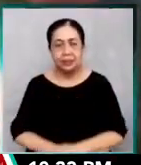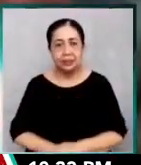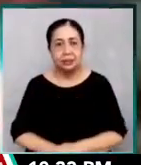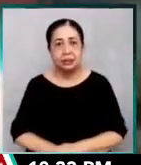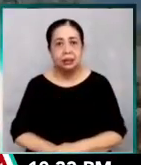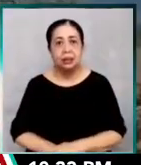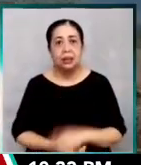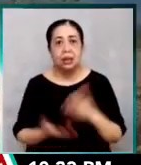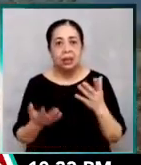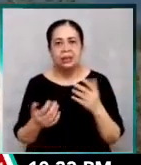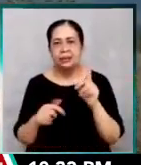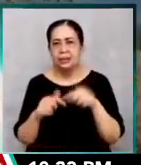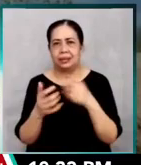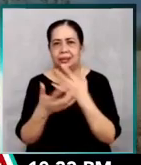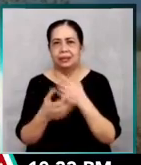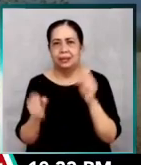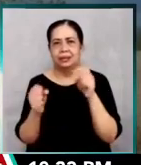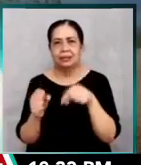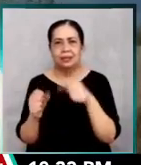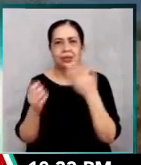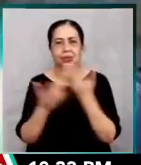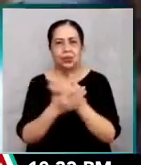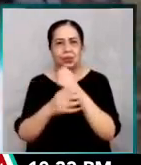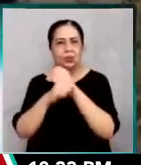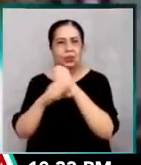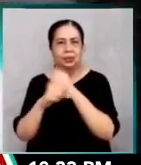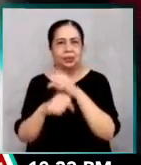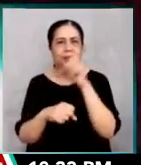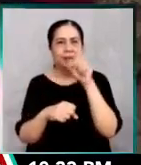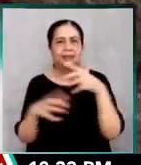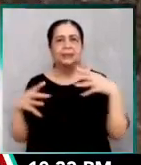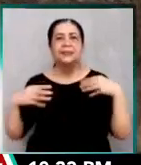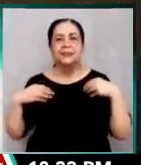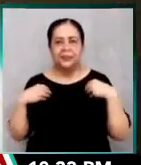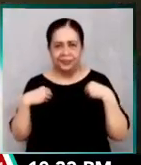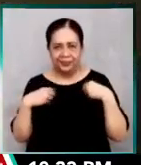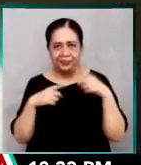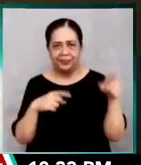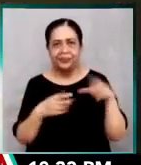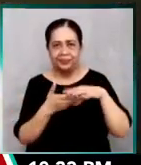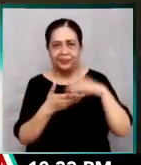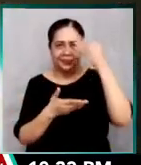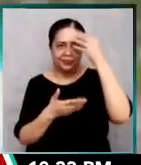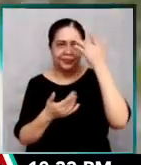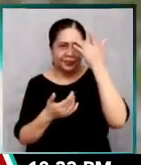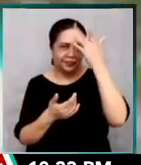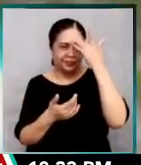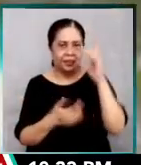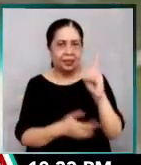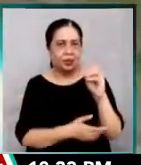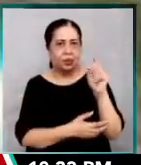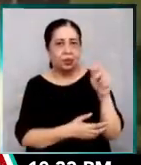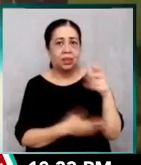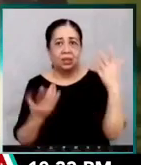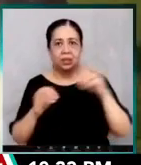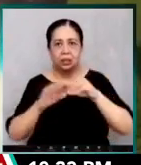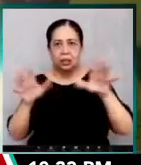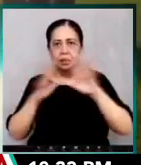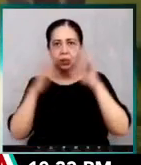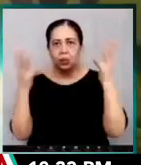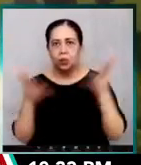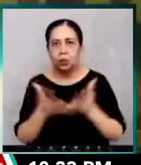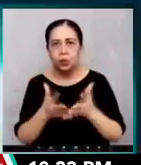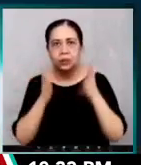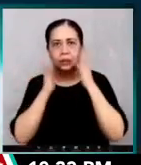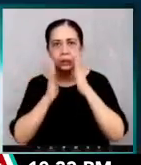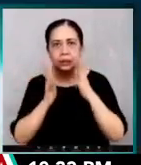maisasalba pa ang bagong campaign at dapat tanggapin na raw ito ng DOT. Naibalita na raw kasi sa buong mundo ang nangyari